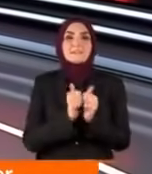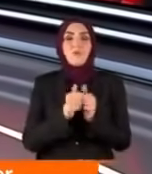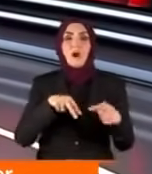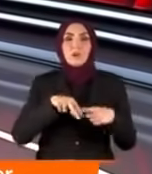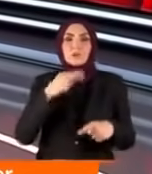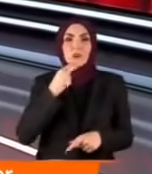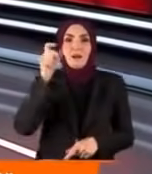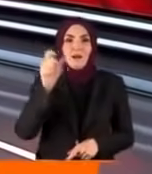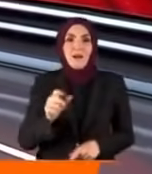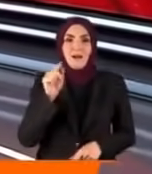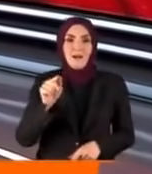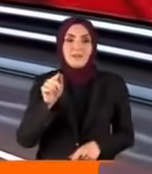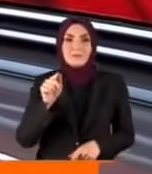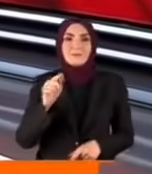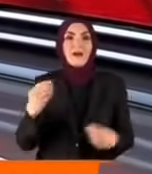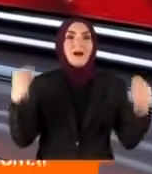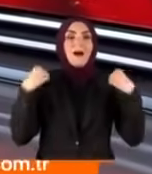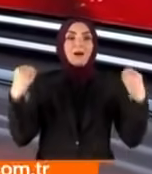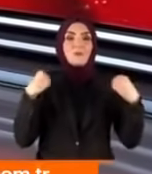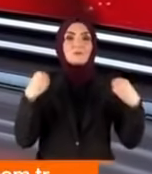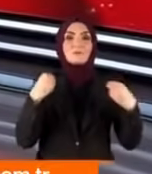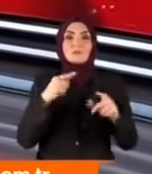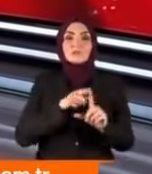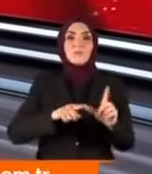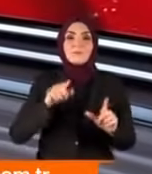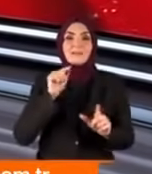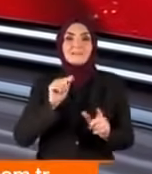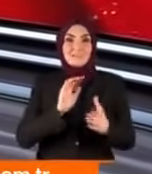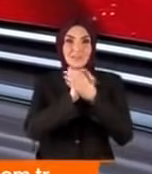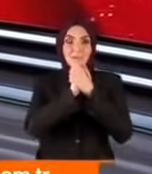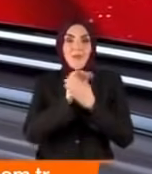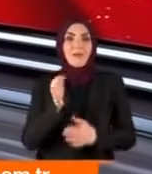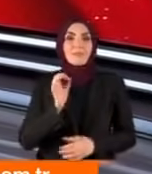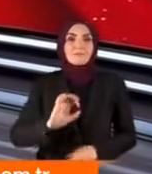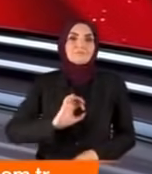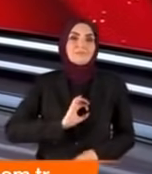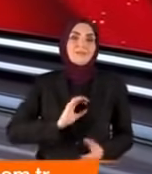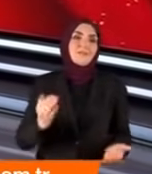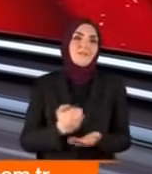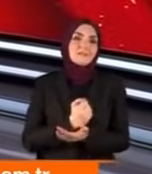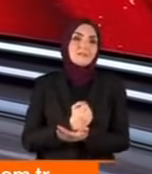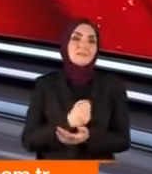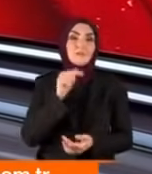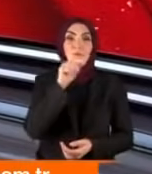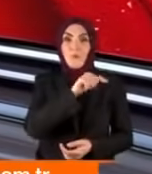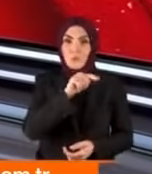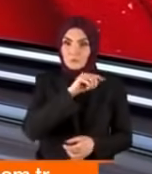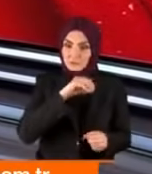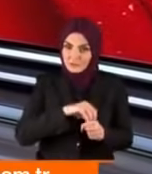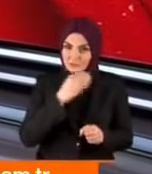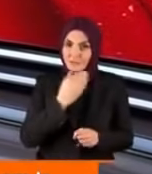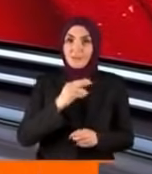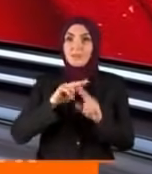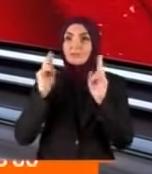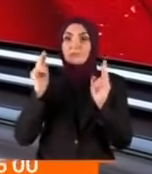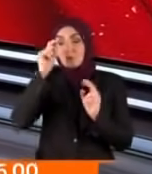dünya şampiyonasında altın madalya kazandı. Bu hem onun için hem de Türkiye için bir ilkti. Genç sporcuyu ilk tebrik